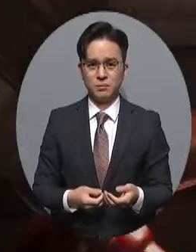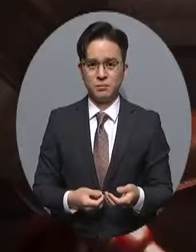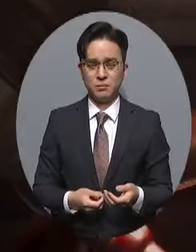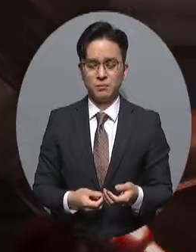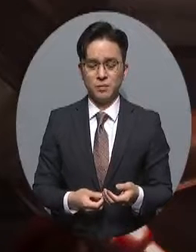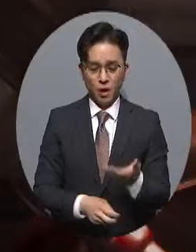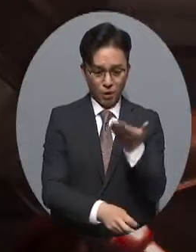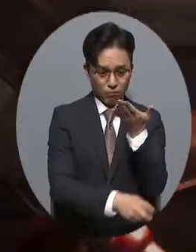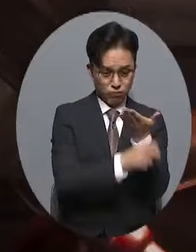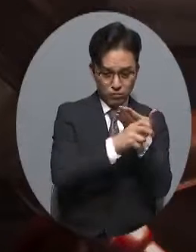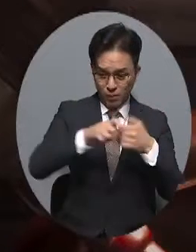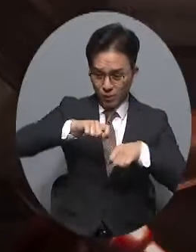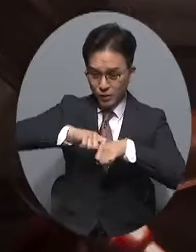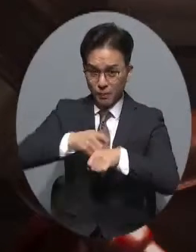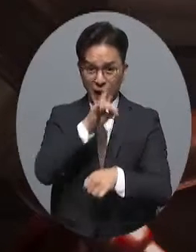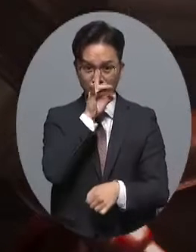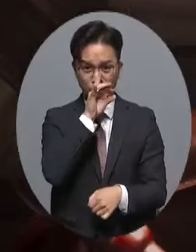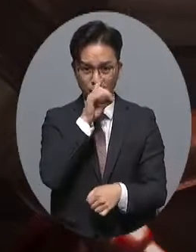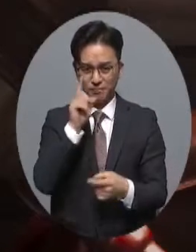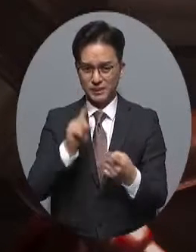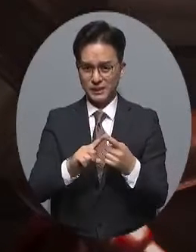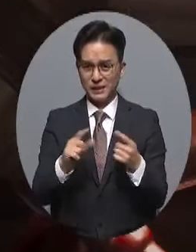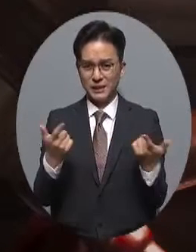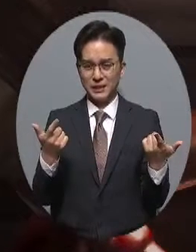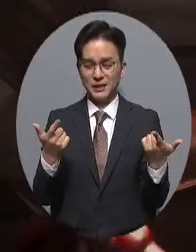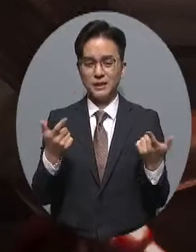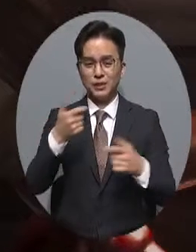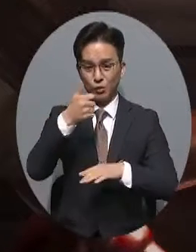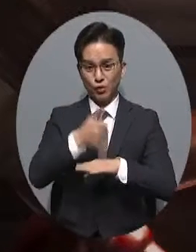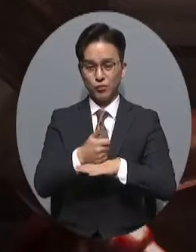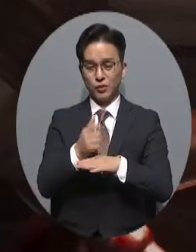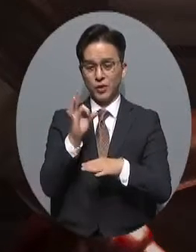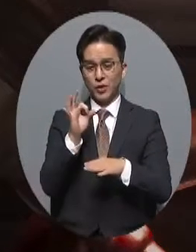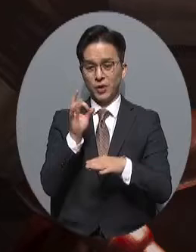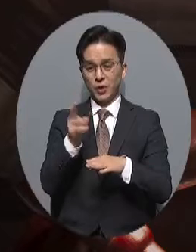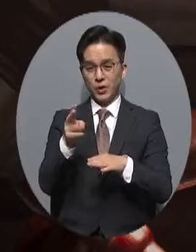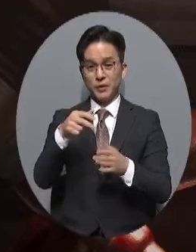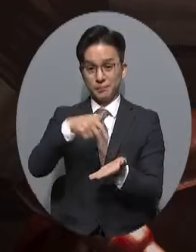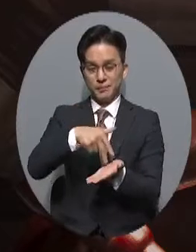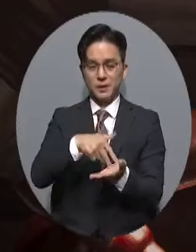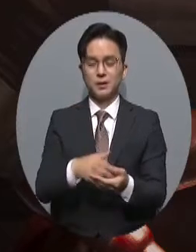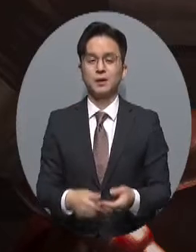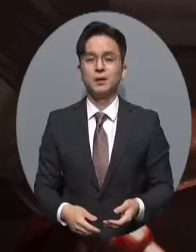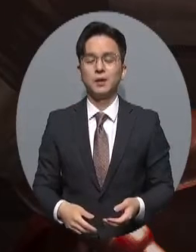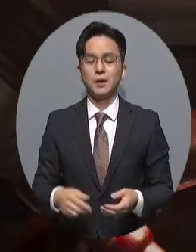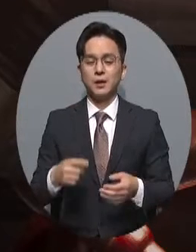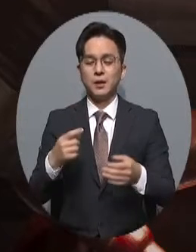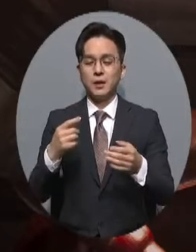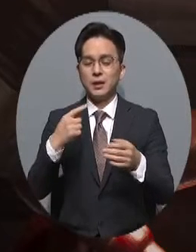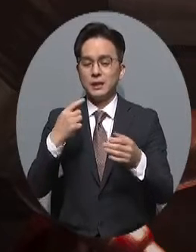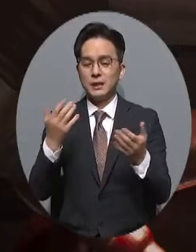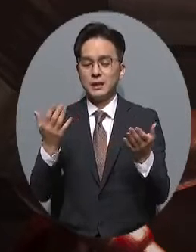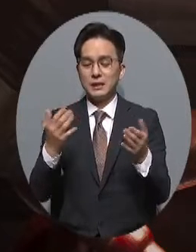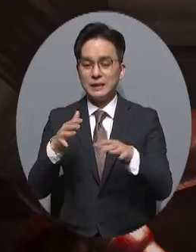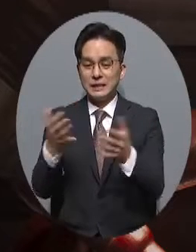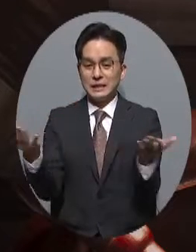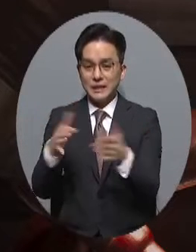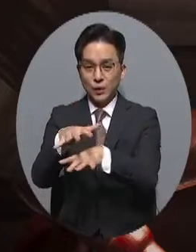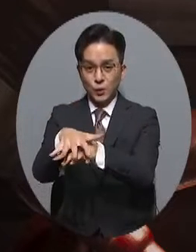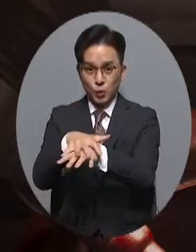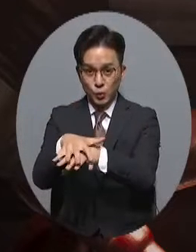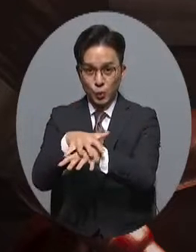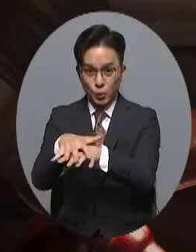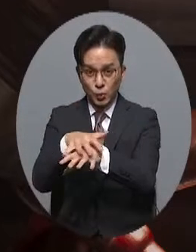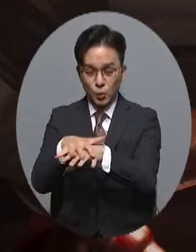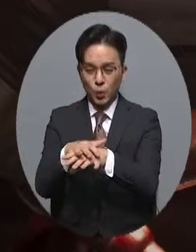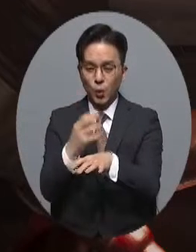보면 노조를 지나치게 노조 방탄법이고 사용자로서는 완전히 어떻게 보면 빈손을 만들게 하는 법이라는 것은 바로 그 부분에서 나오는